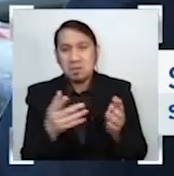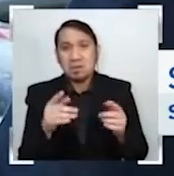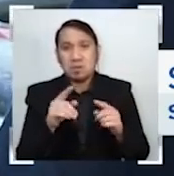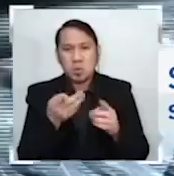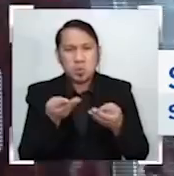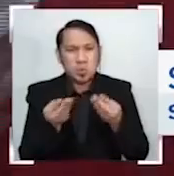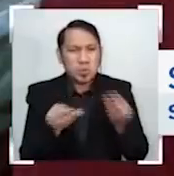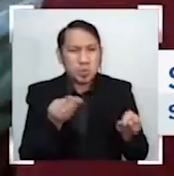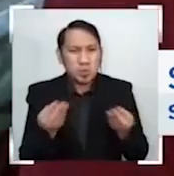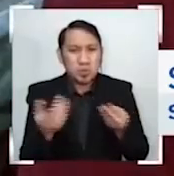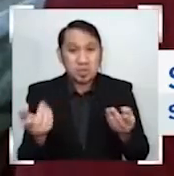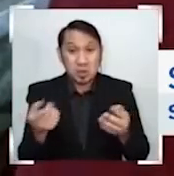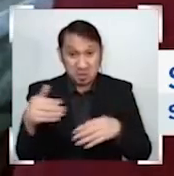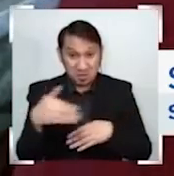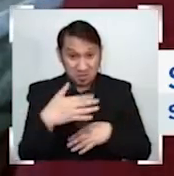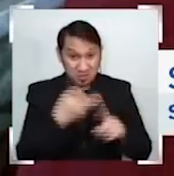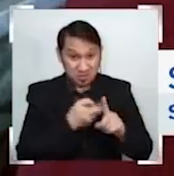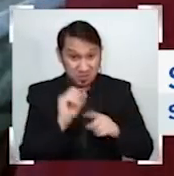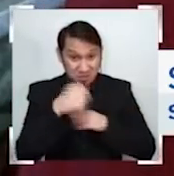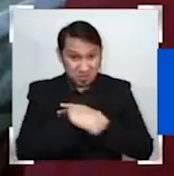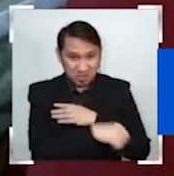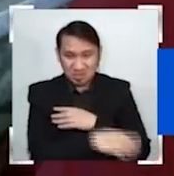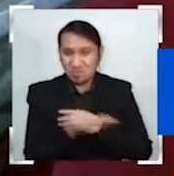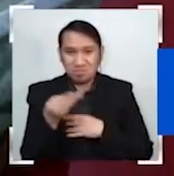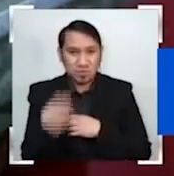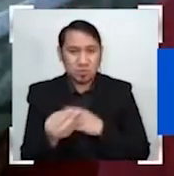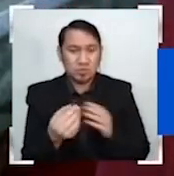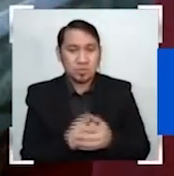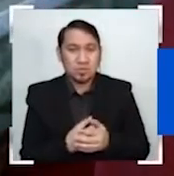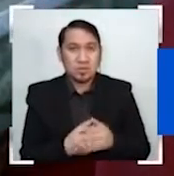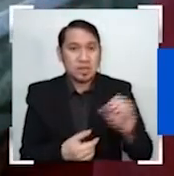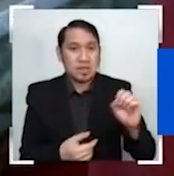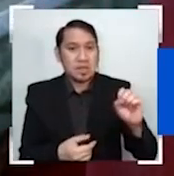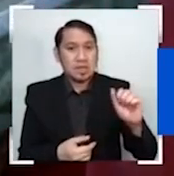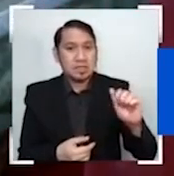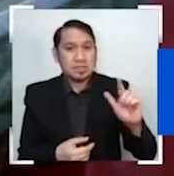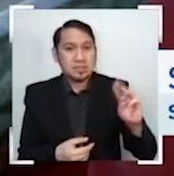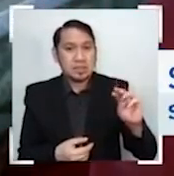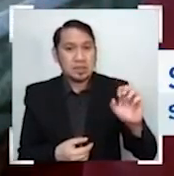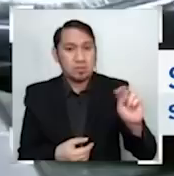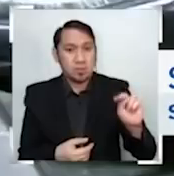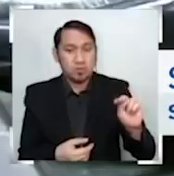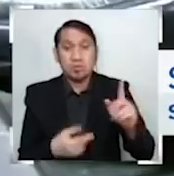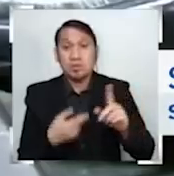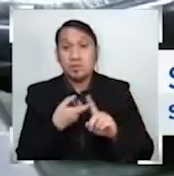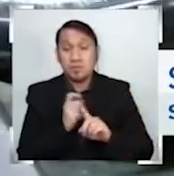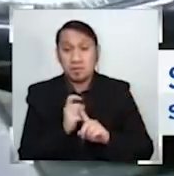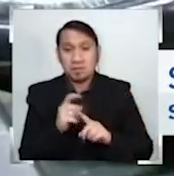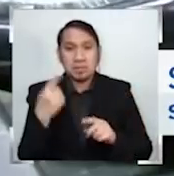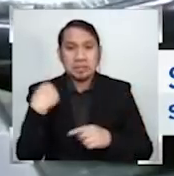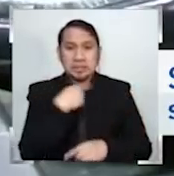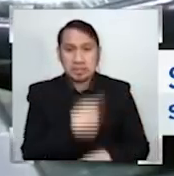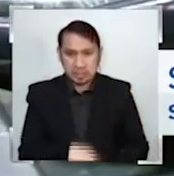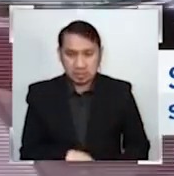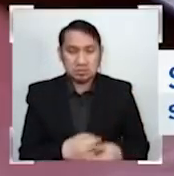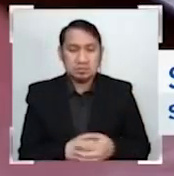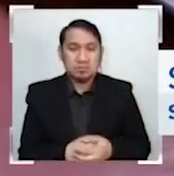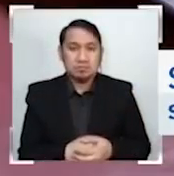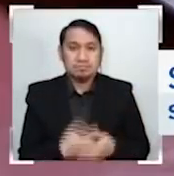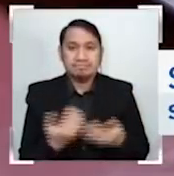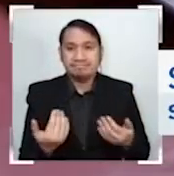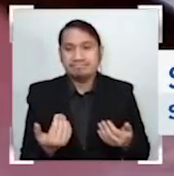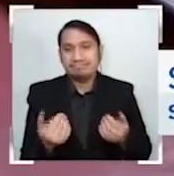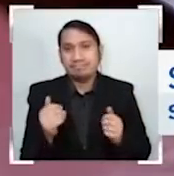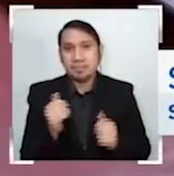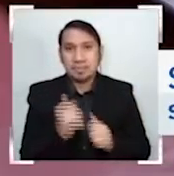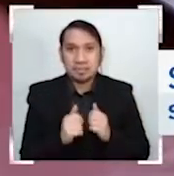dagat ngayon. Ang dumarating po sa amin, salmon po, galing ano po, China. Kaya kahit nakikisimpatya ang mga nagtitinda